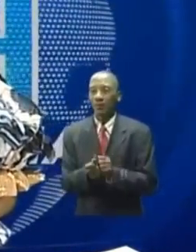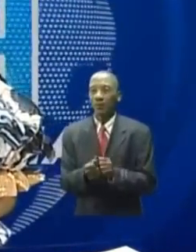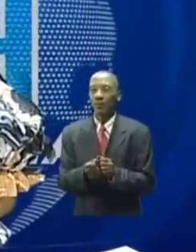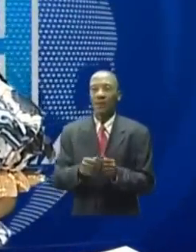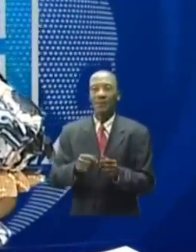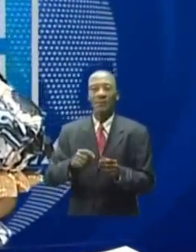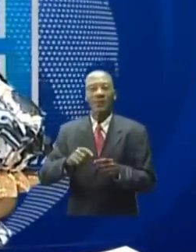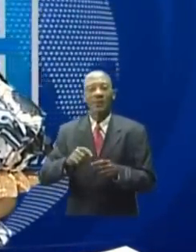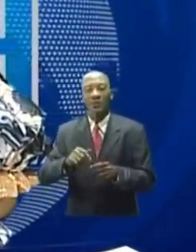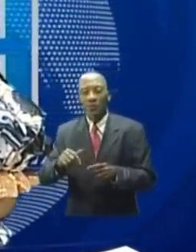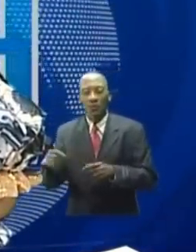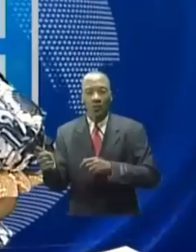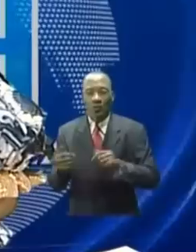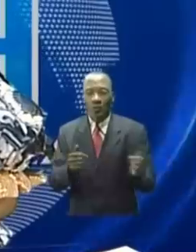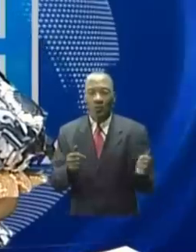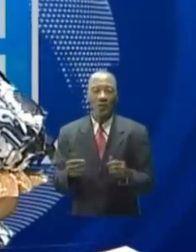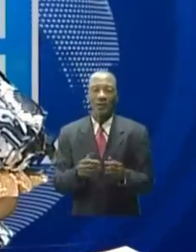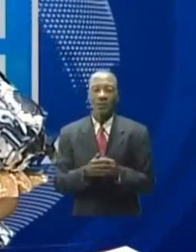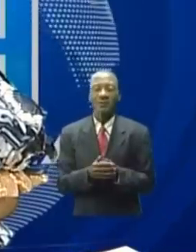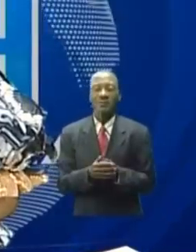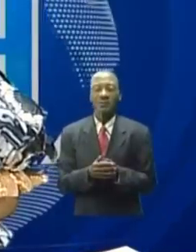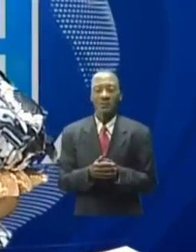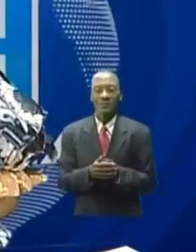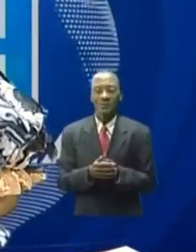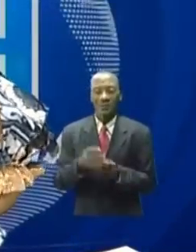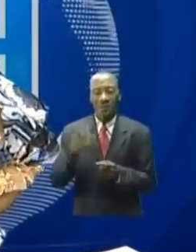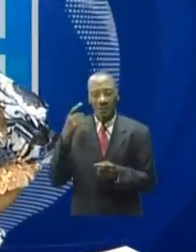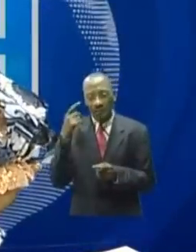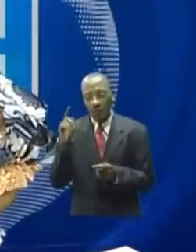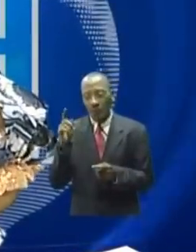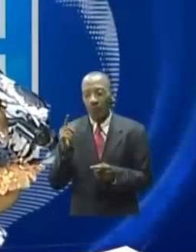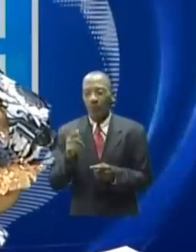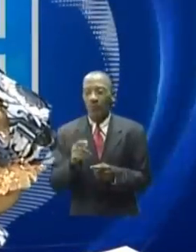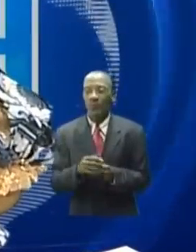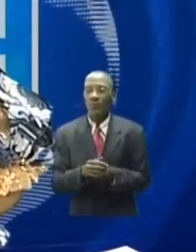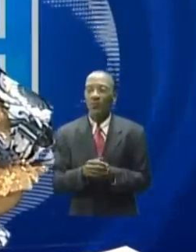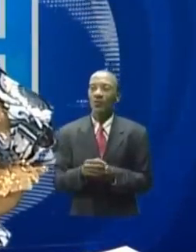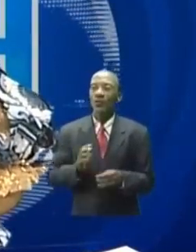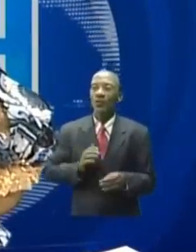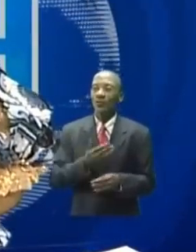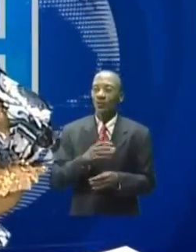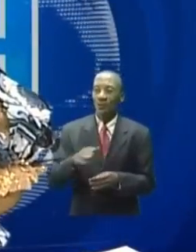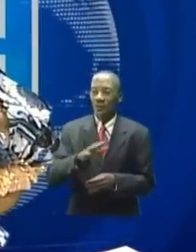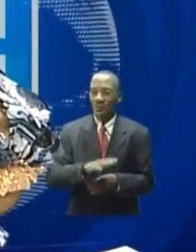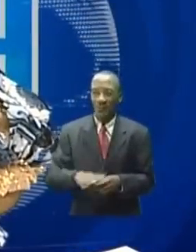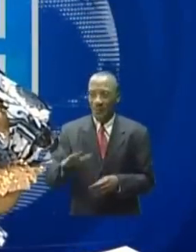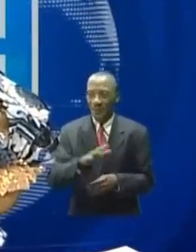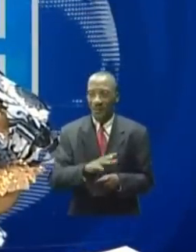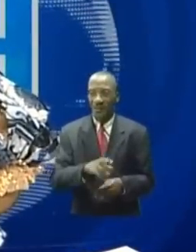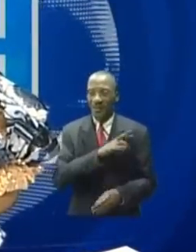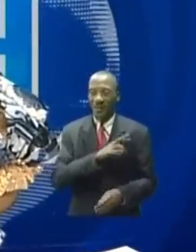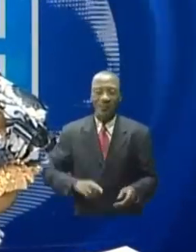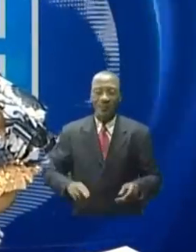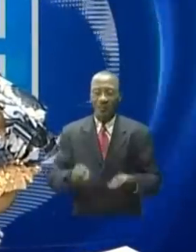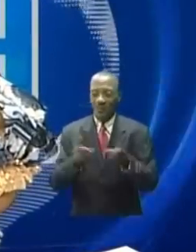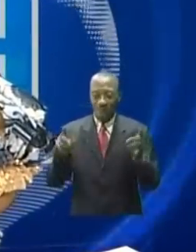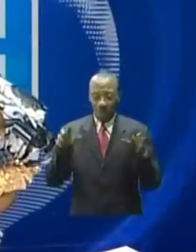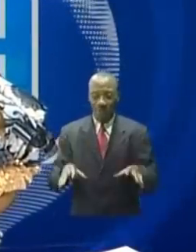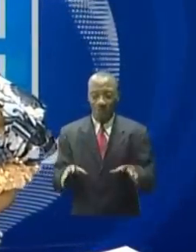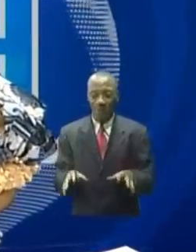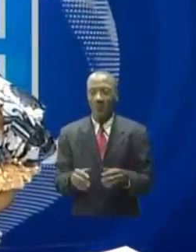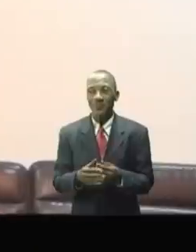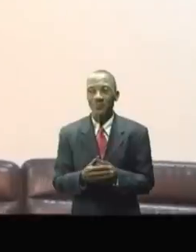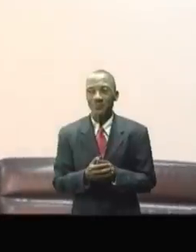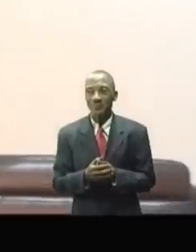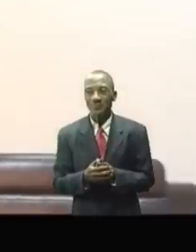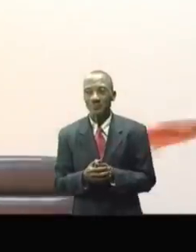avec le vice-premier ministre, ministre de la fonction publique, Jean-Pierre Liao. Nadine Kilosho, Cédric Enima et Moké Maloumon signent ce reportage.